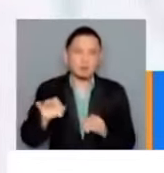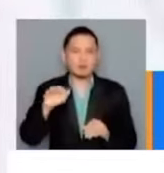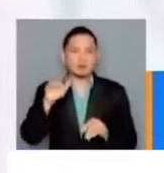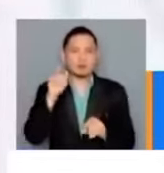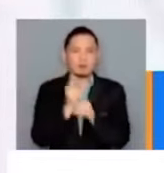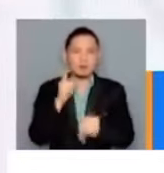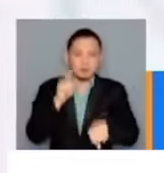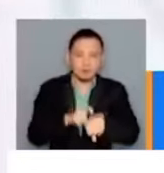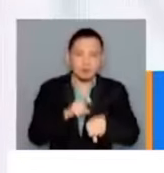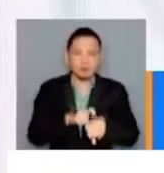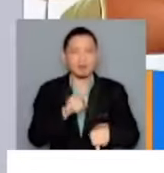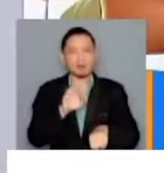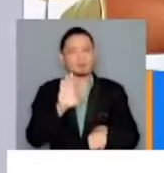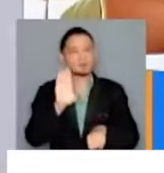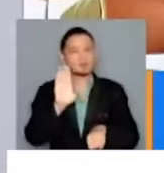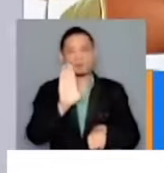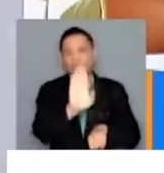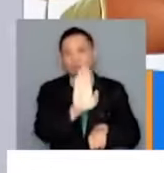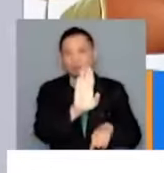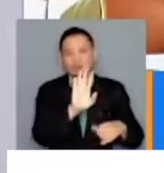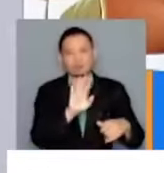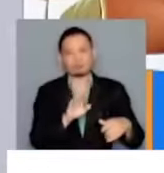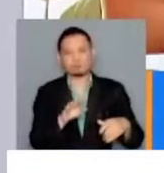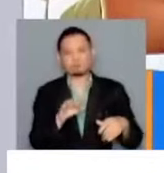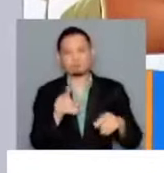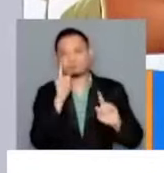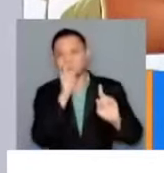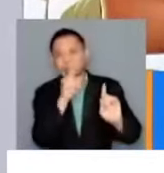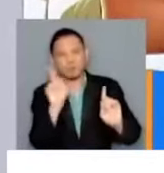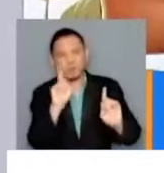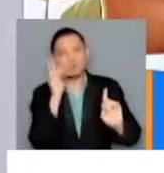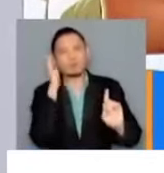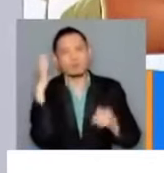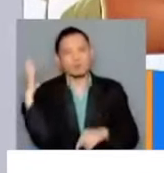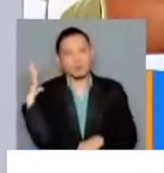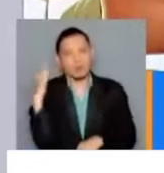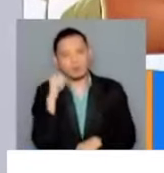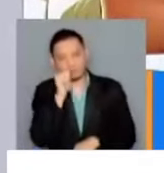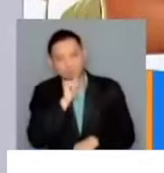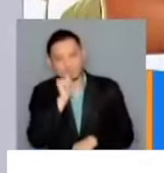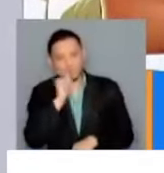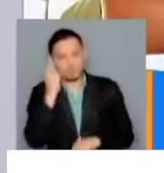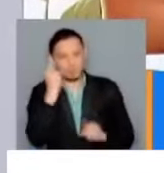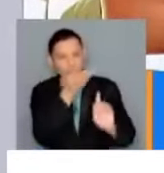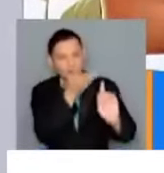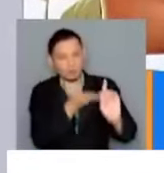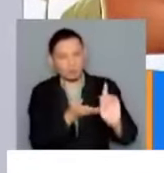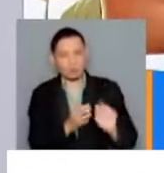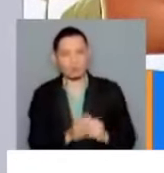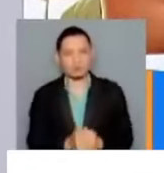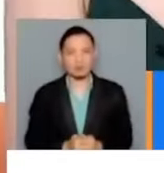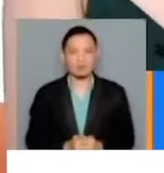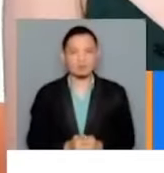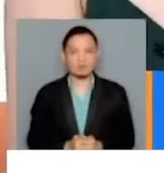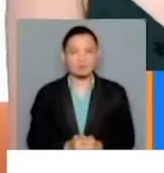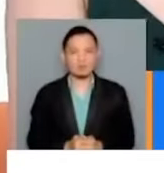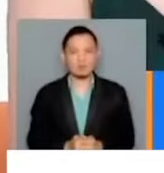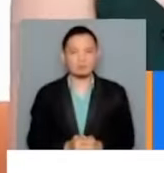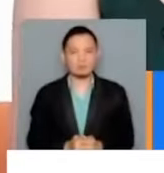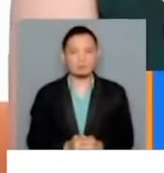namin na pupuntahan, I'll wait for her. Yun yun. Shaira, why is this the right time for you to tell the world